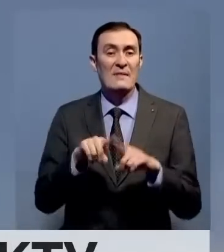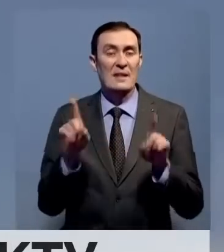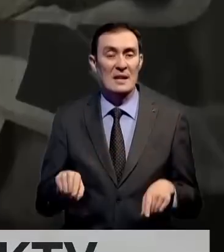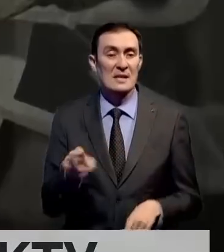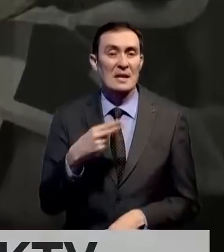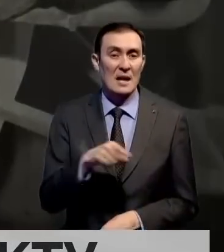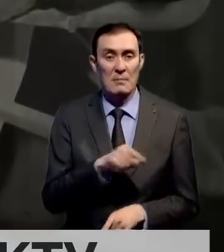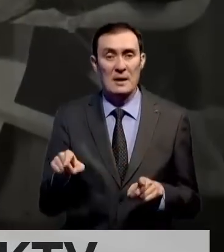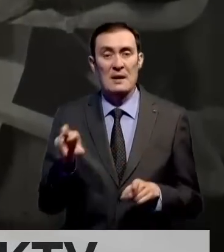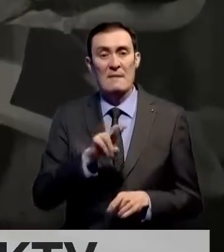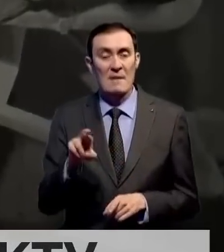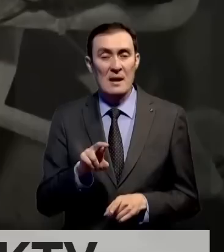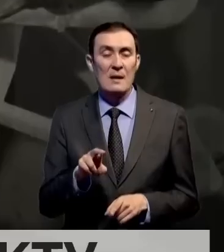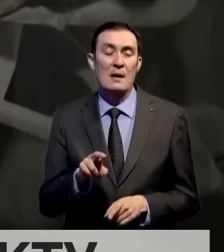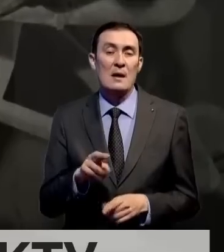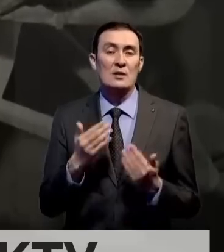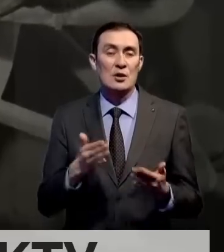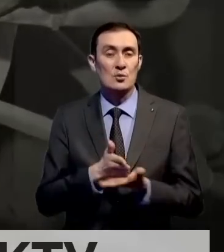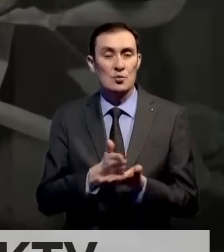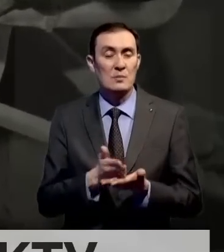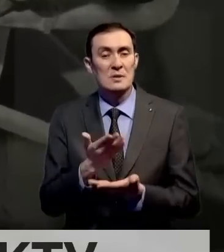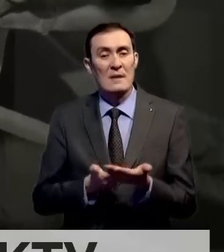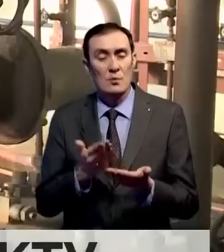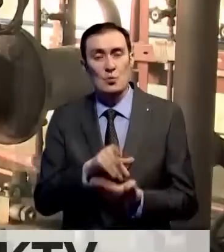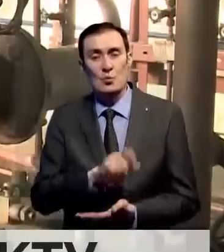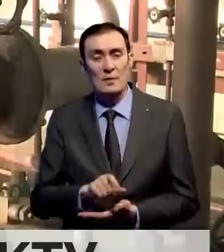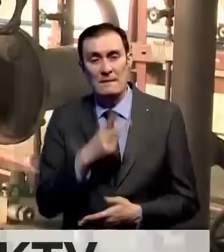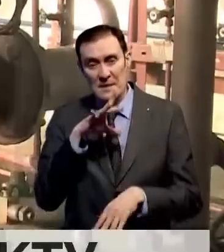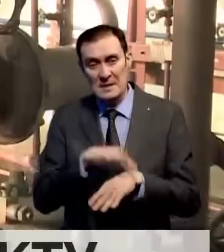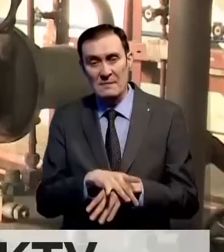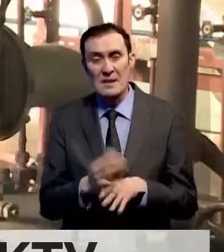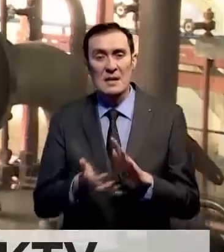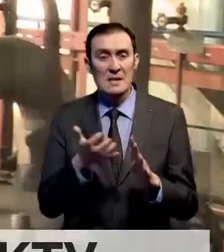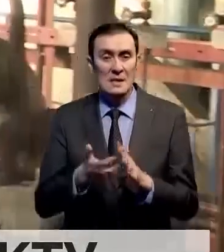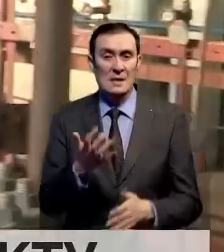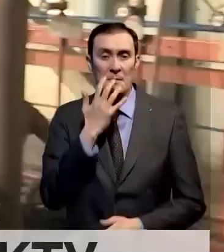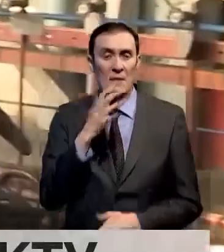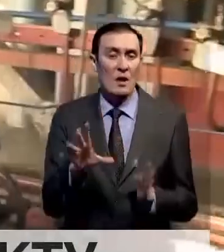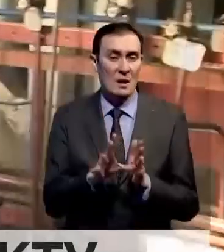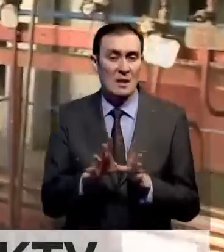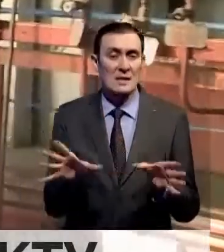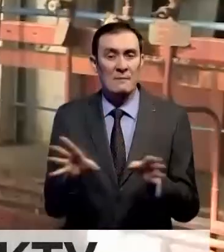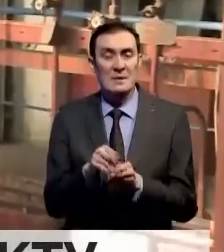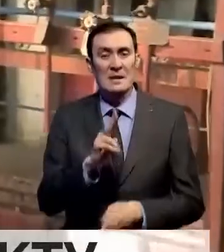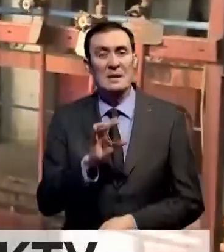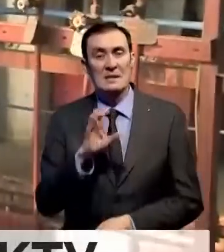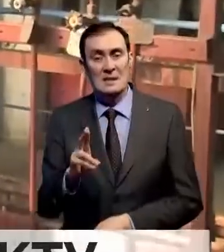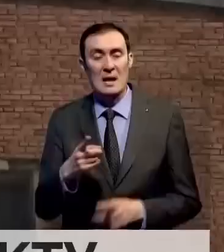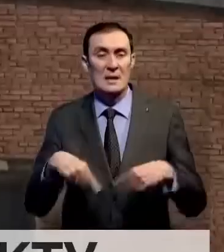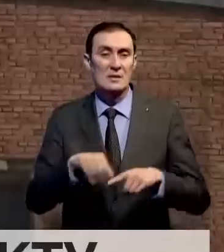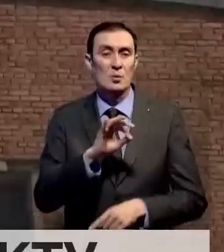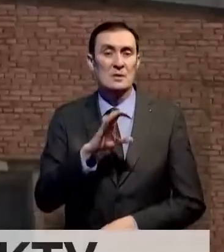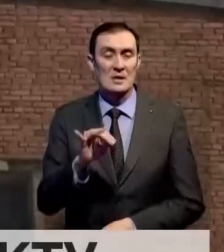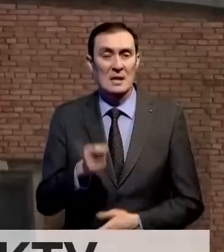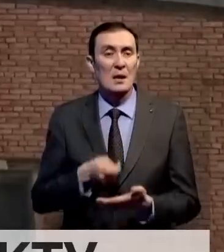за декабрь и январь. Антимонопольные службы советуют горожанам фиксировать недопоставки тепловой энергии совместно с КСК и ОСИ